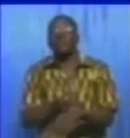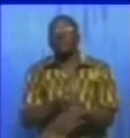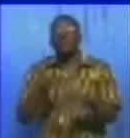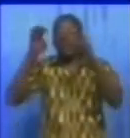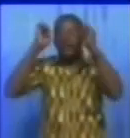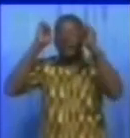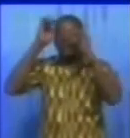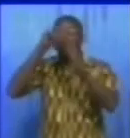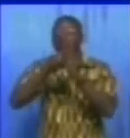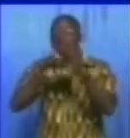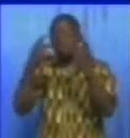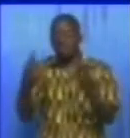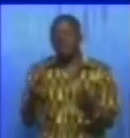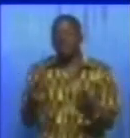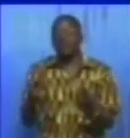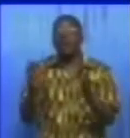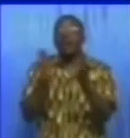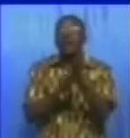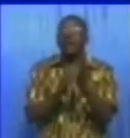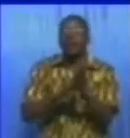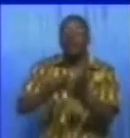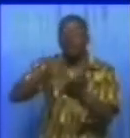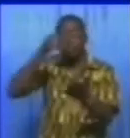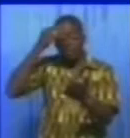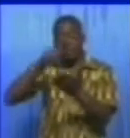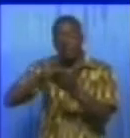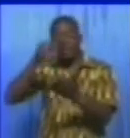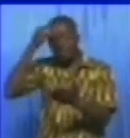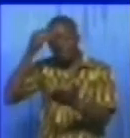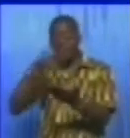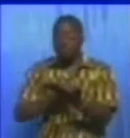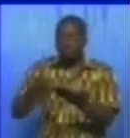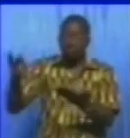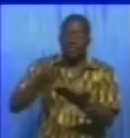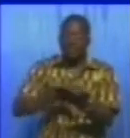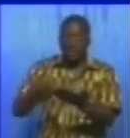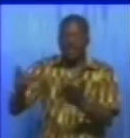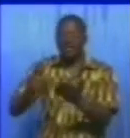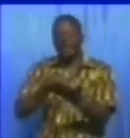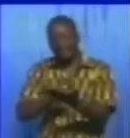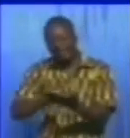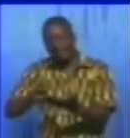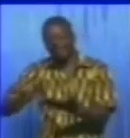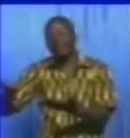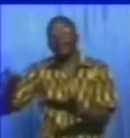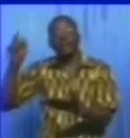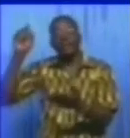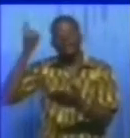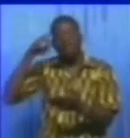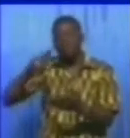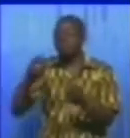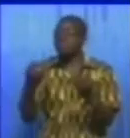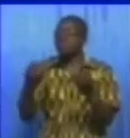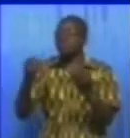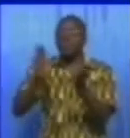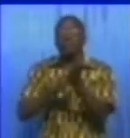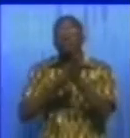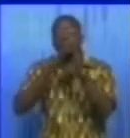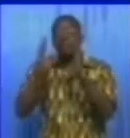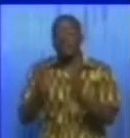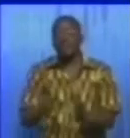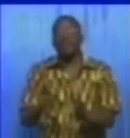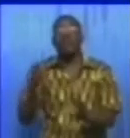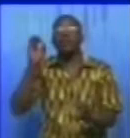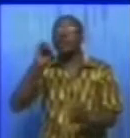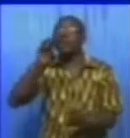Éducation à présent. À l'école, on apprend entre autres à lire et à écrire. Le casse-tête de beaucoup d'élèves, c'est